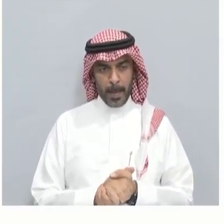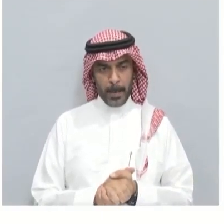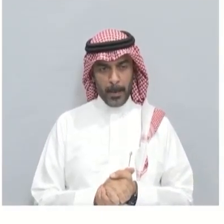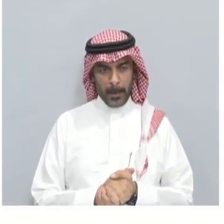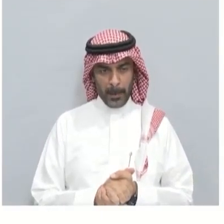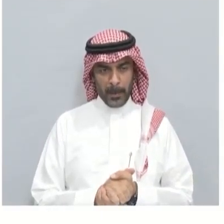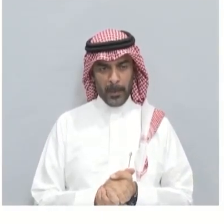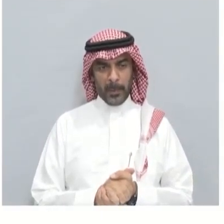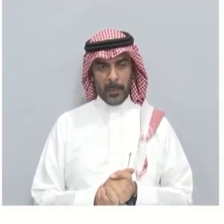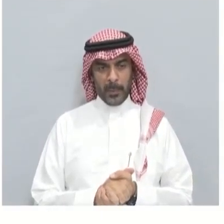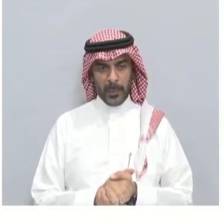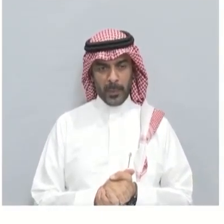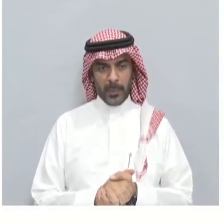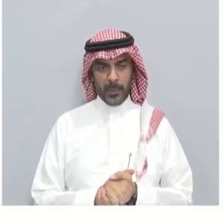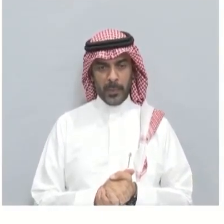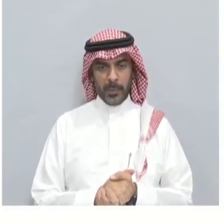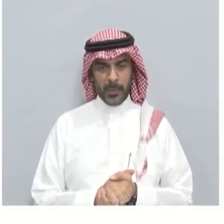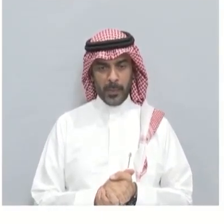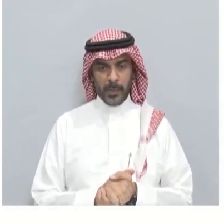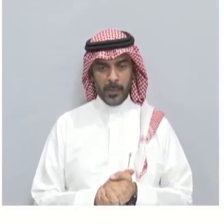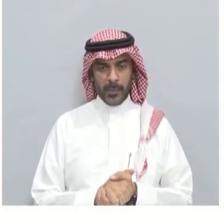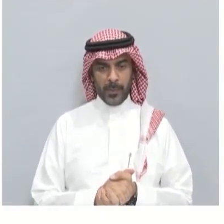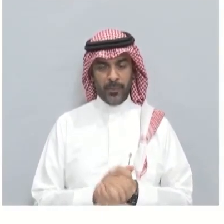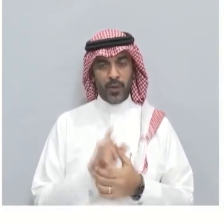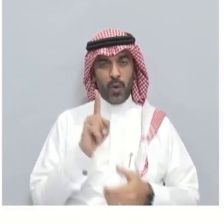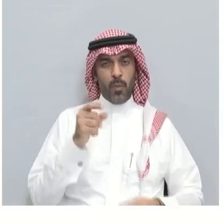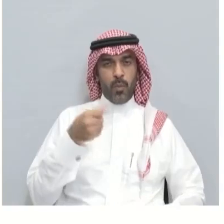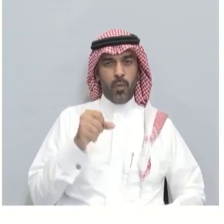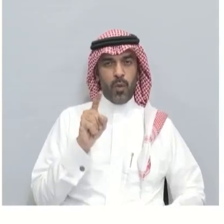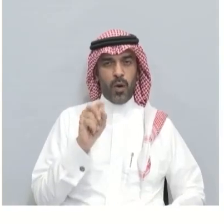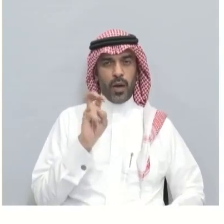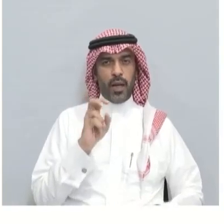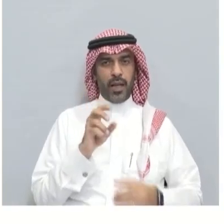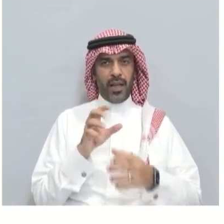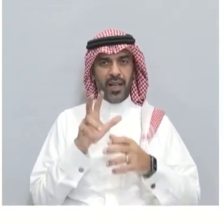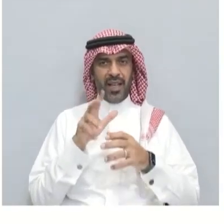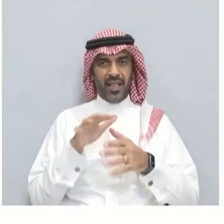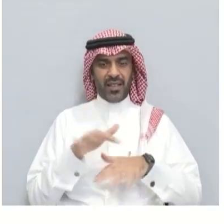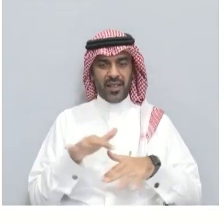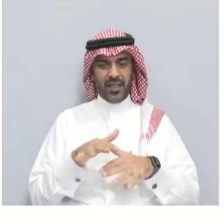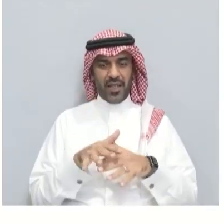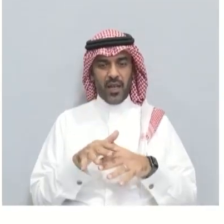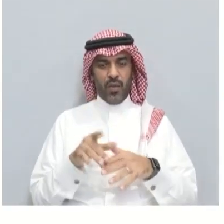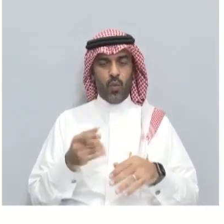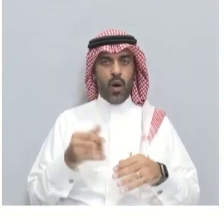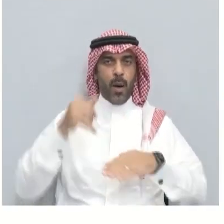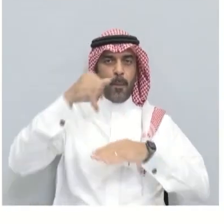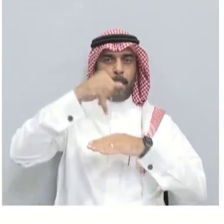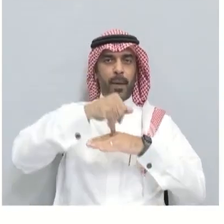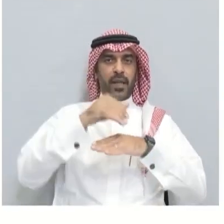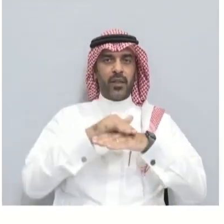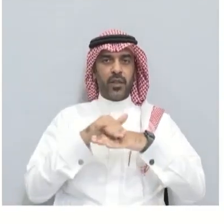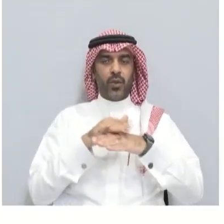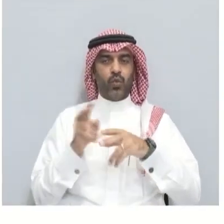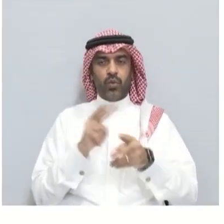اللابه والمقذوفات الصلبه بؤره الزلزال والمركز السطحي ما هو الفرق بينهم بؤره الزلزال نقطه اه